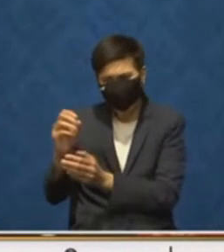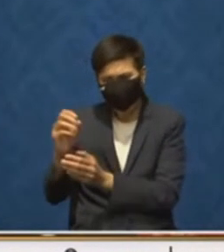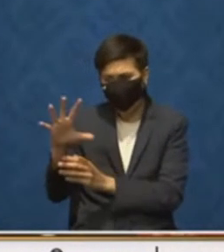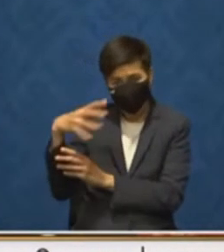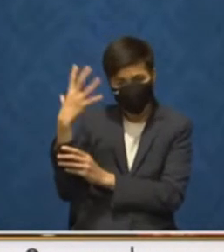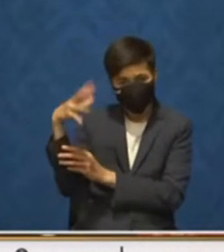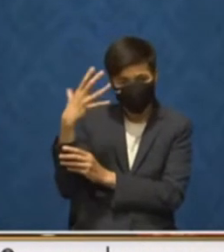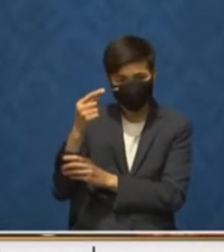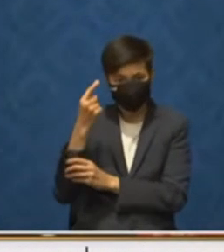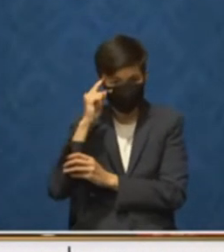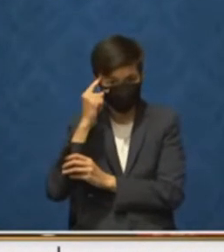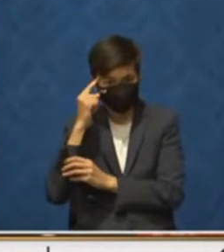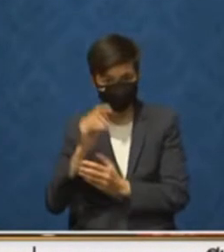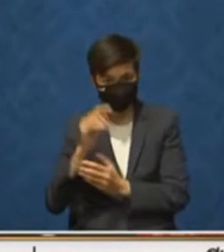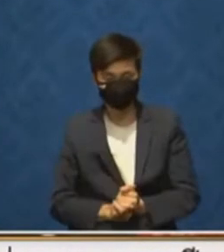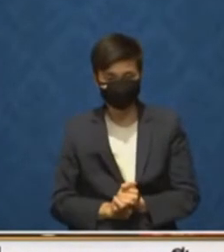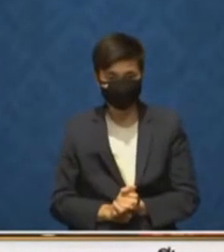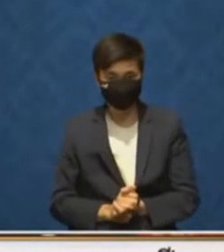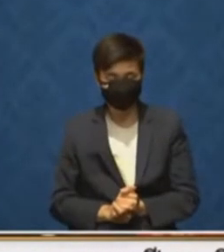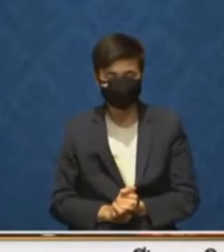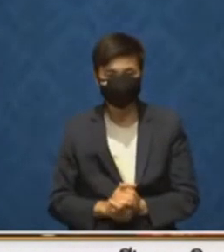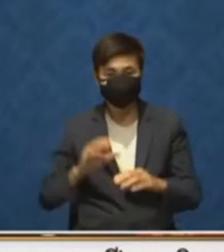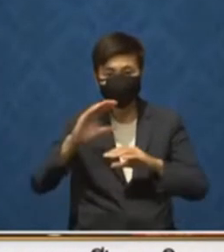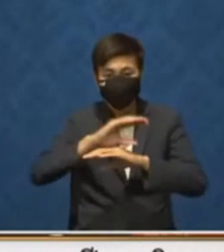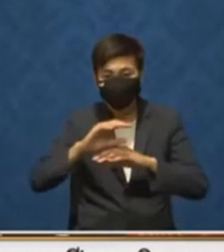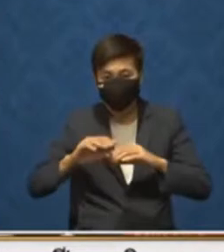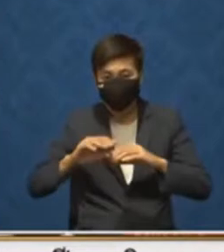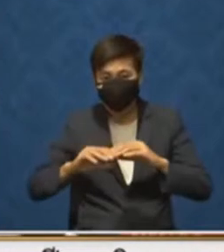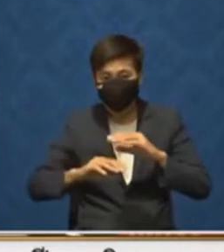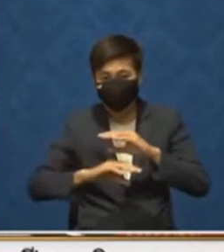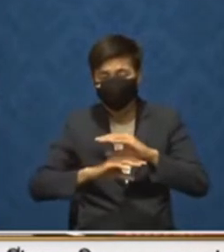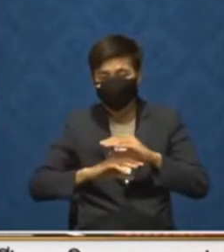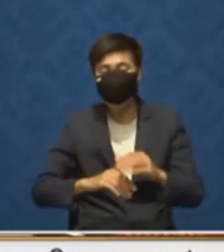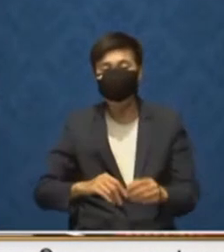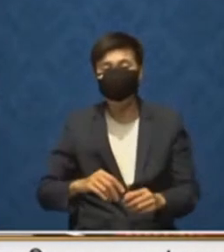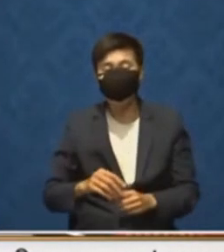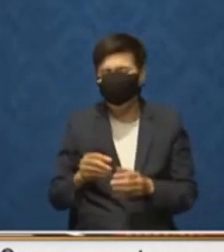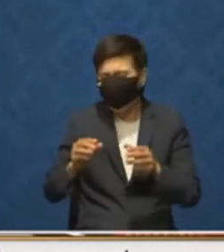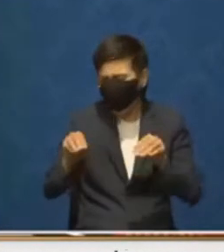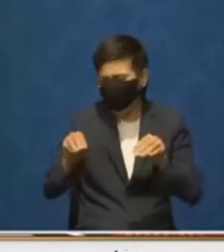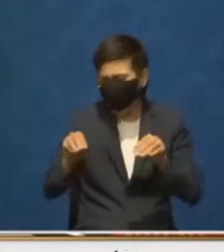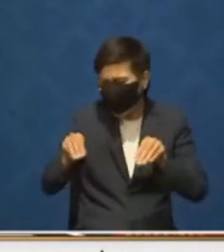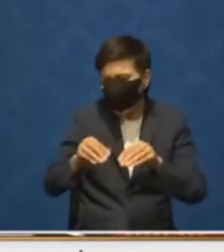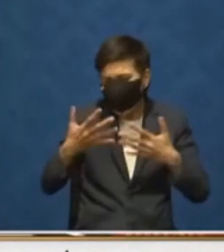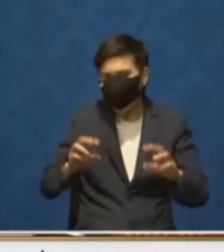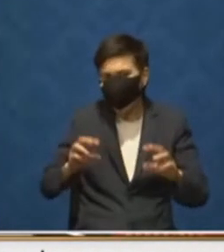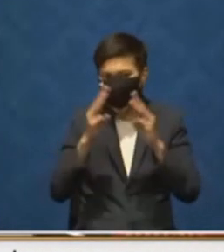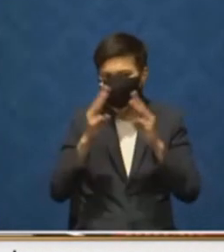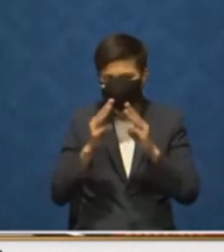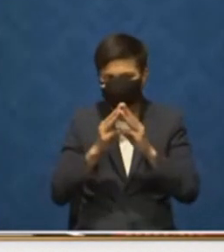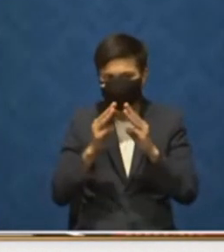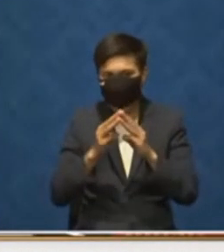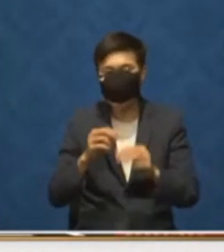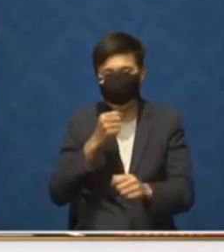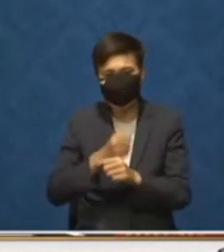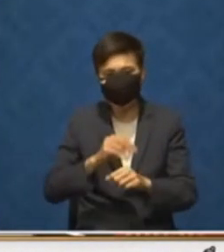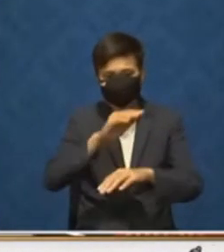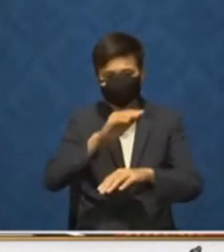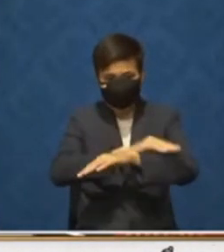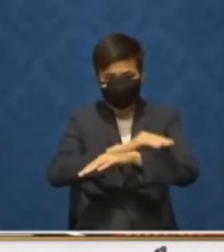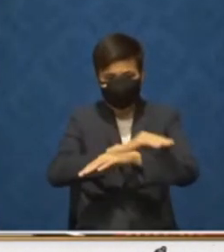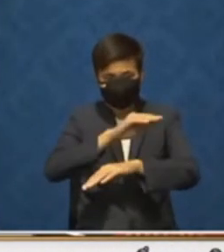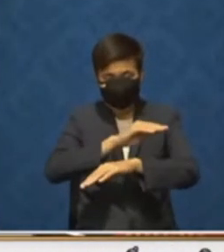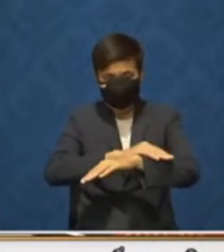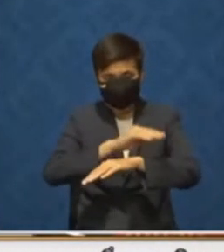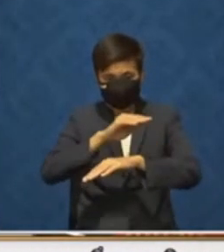ของโครงสร้างพื้นฐานที่บอกว่าใกล้เสร็จแล้วเรื่องเกี่ยวกับสัญญาสนามบิน 3